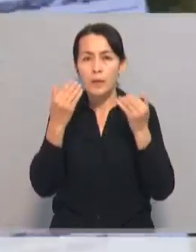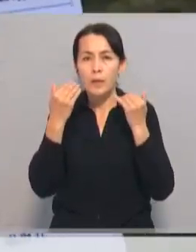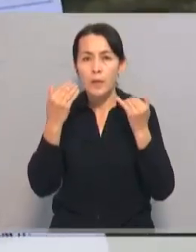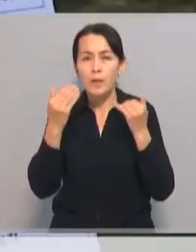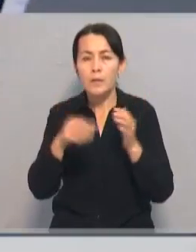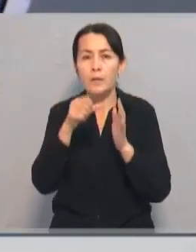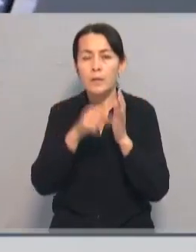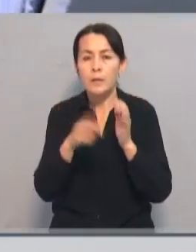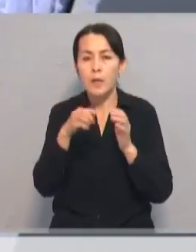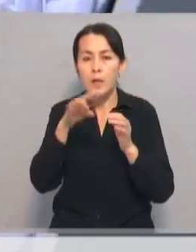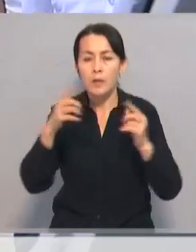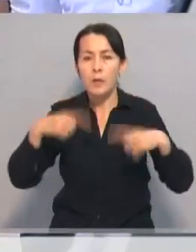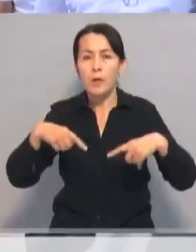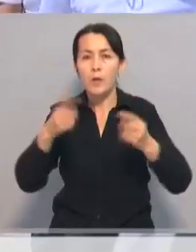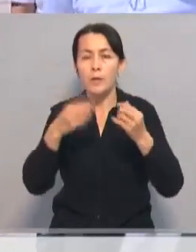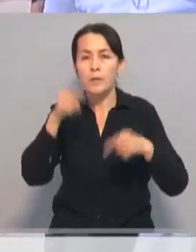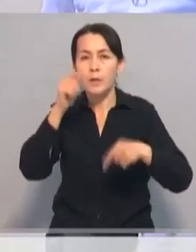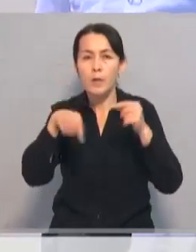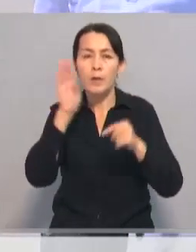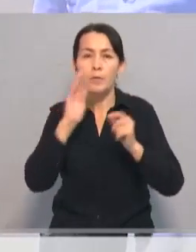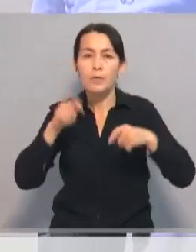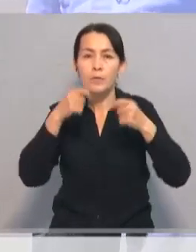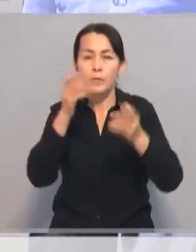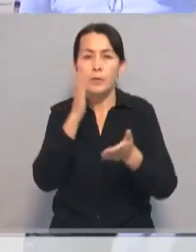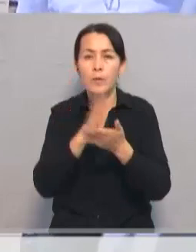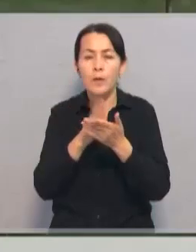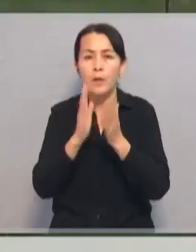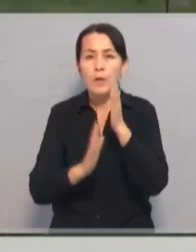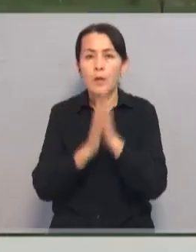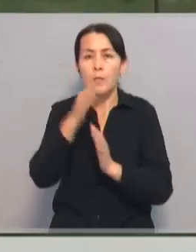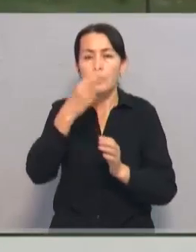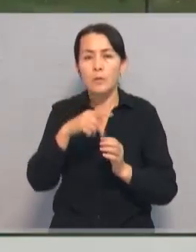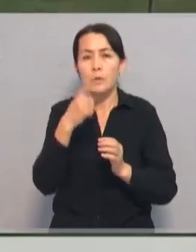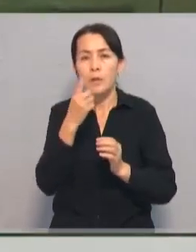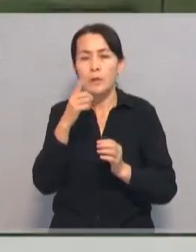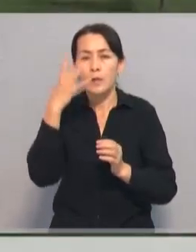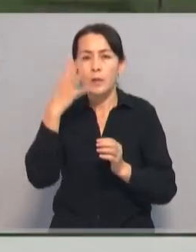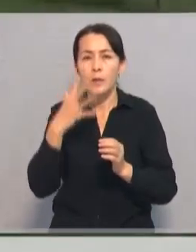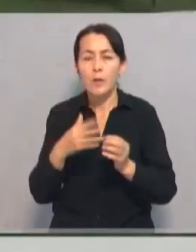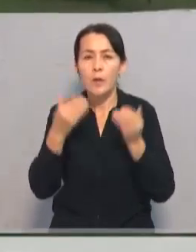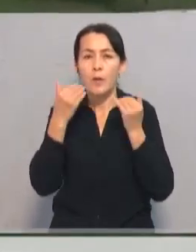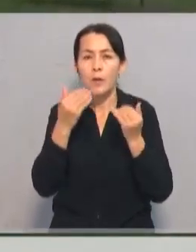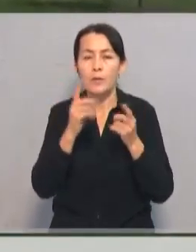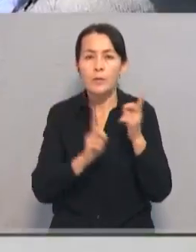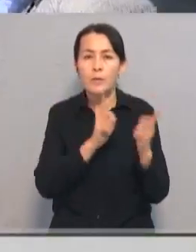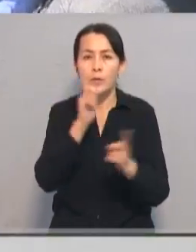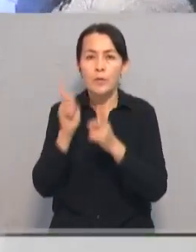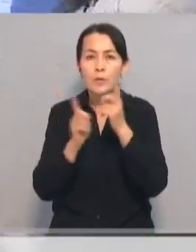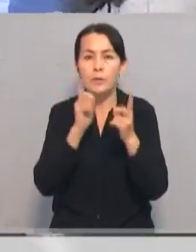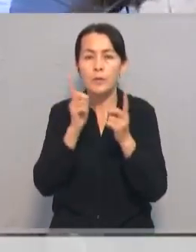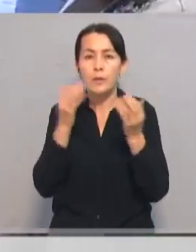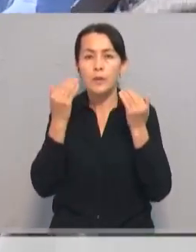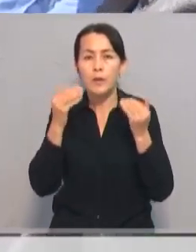из них на 6 гектарах установлена система капельного орошения здесь выращивают 41 сорт древесно кустарникова рассады